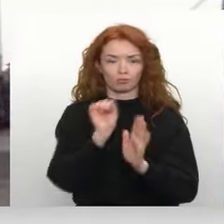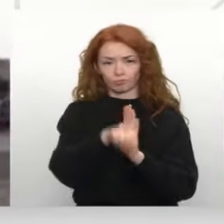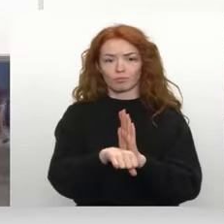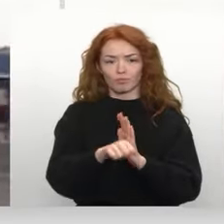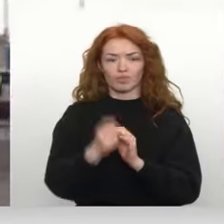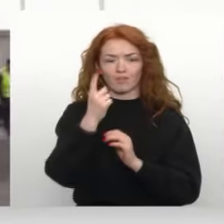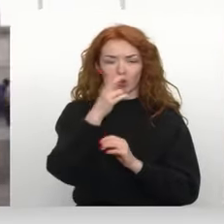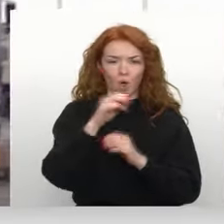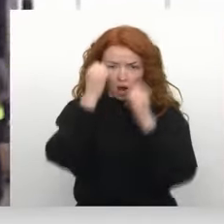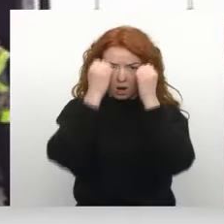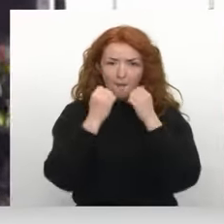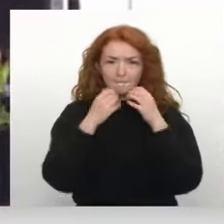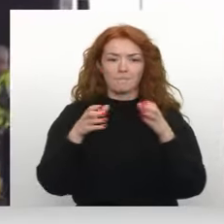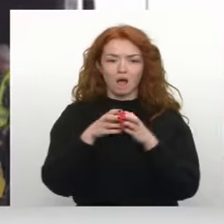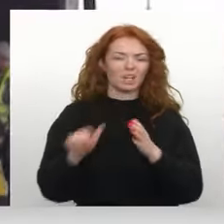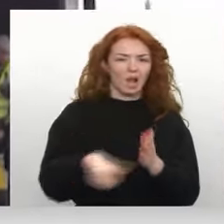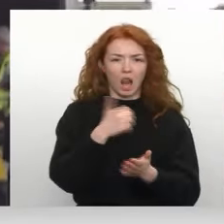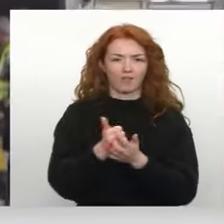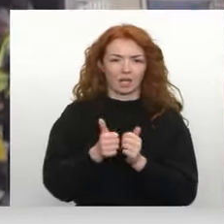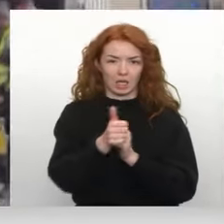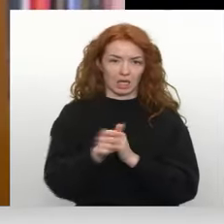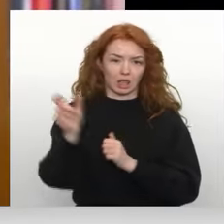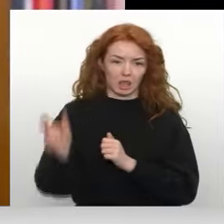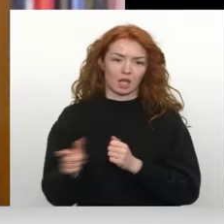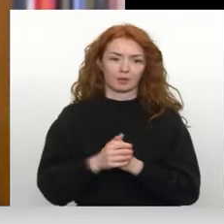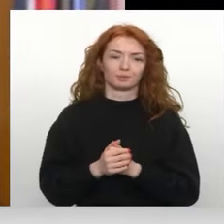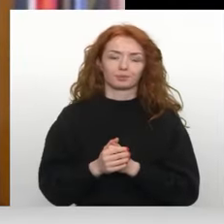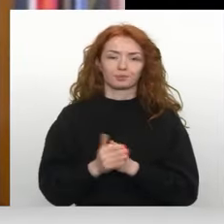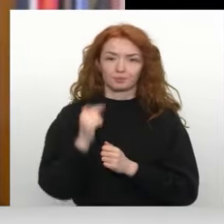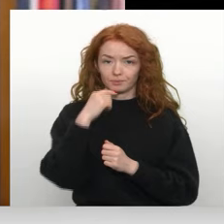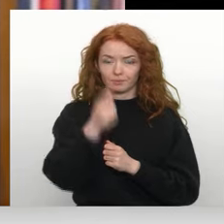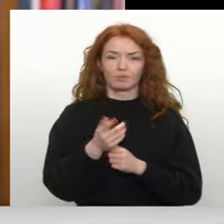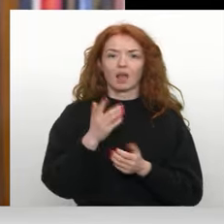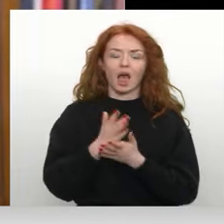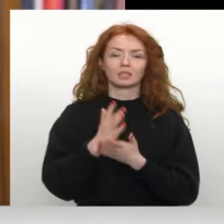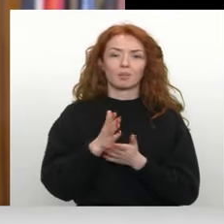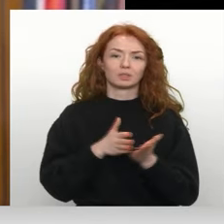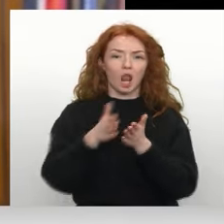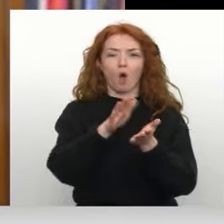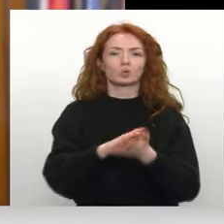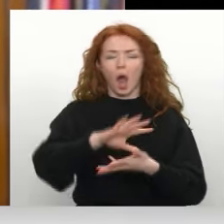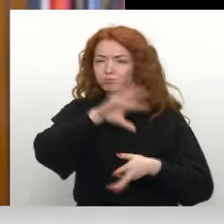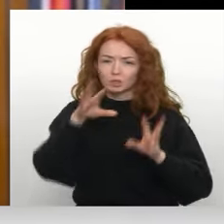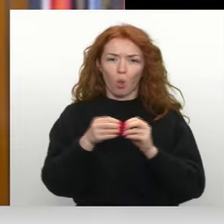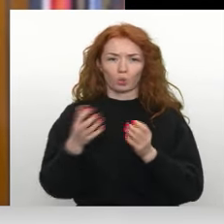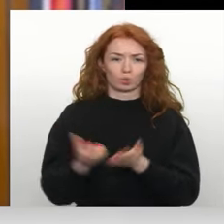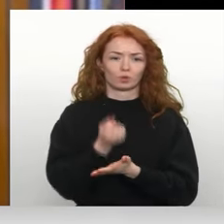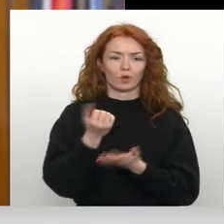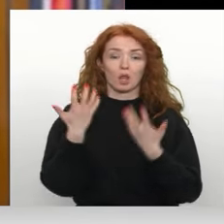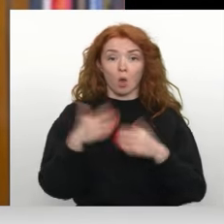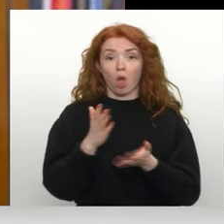vienu no hamās galvenajiem līderiem esam ceļā uz absolūtuuz uzvaru ceļā uz šo uzvaru esam jau